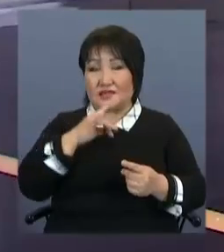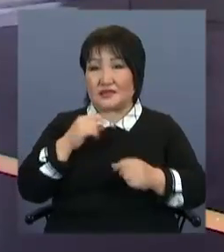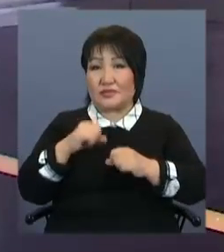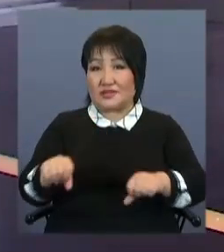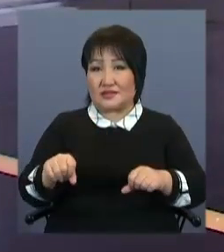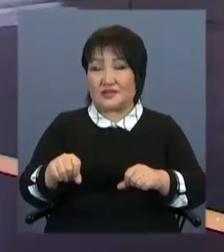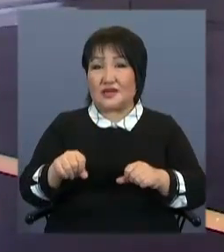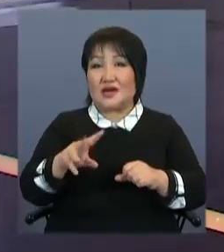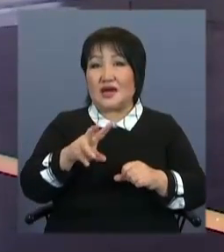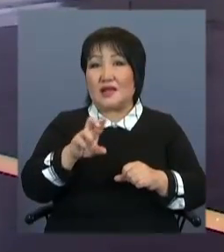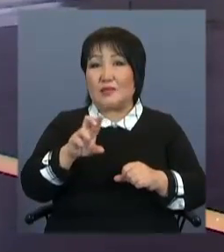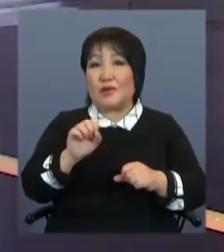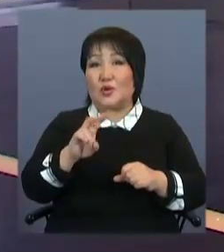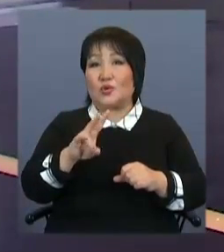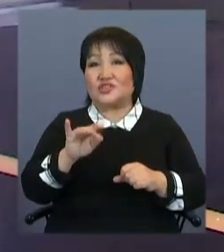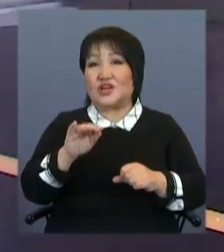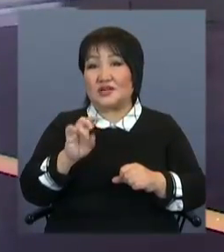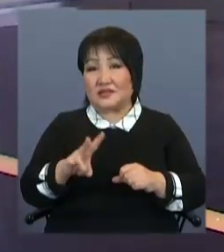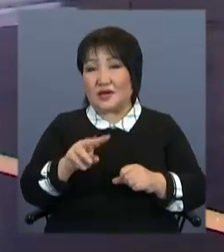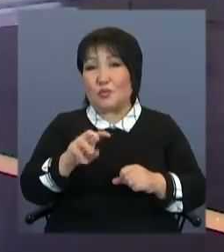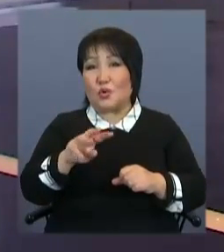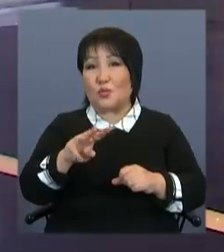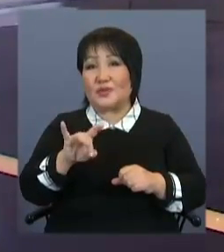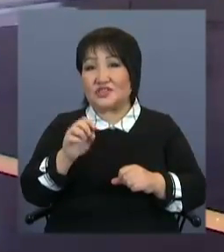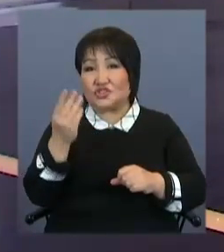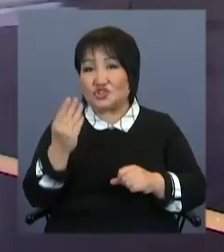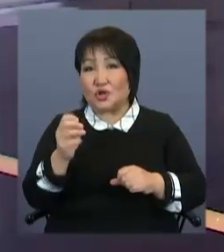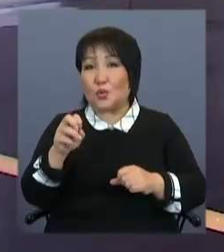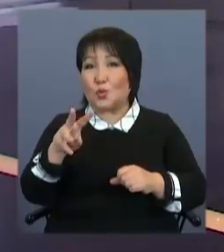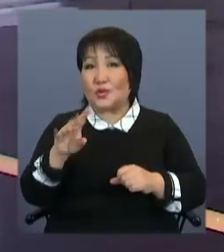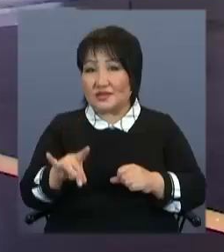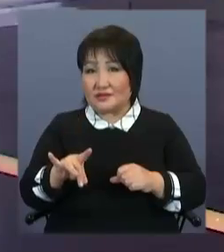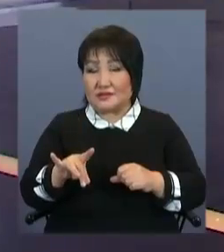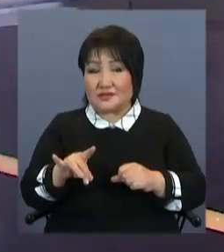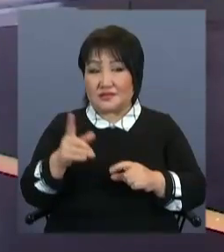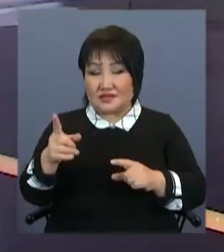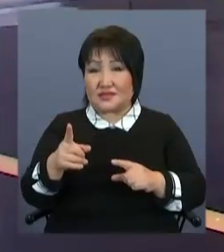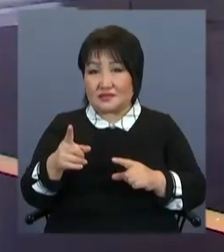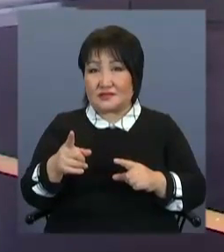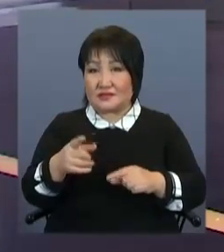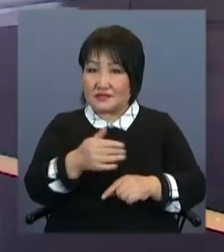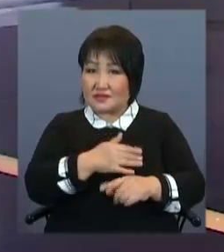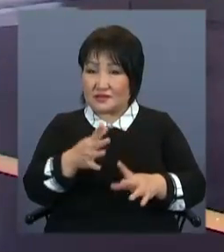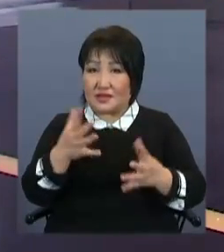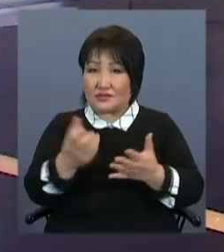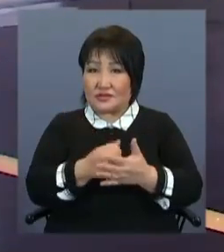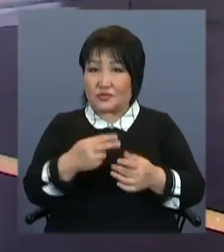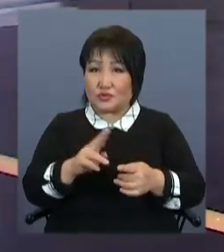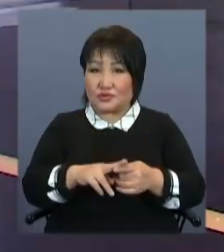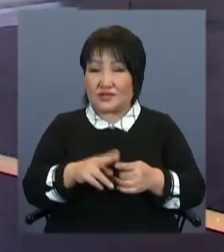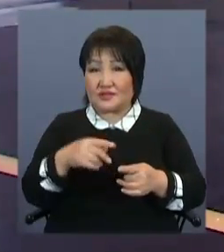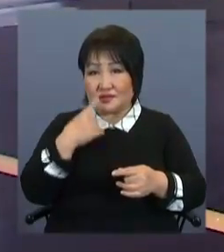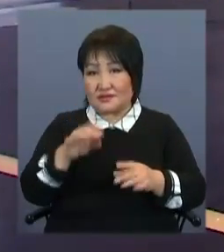алған Қасым Қайсеновтің де сізге оң қабақ танытқанын білеміз. Баспа беттерінен оқып жүреміз. Осы туралы айтып